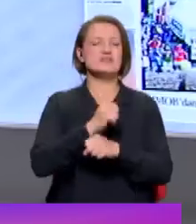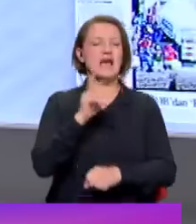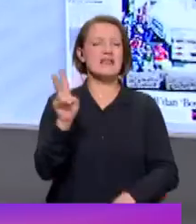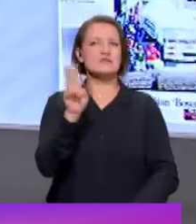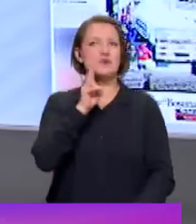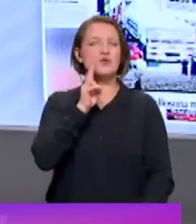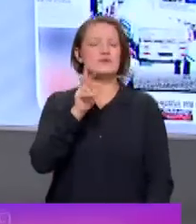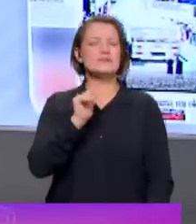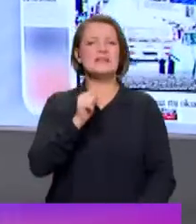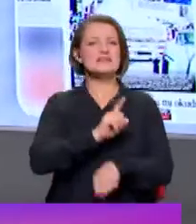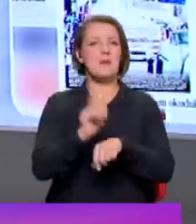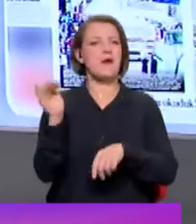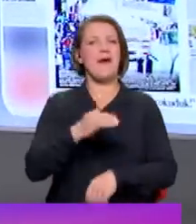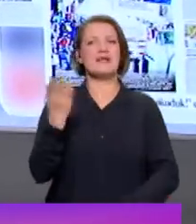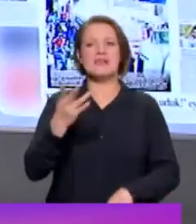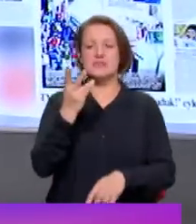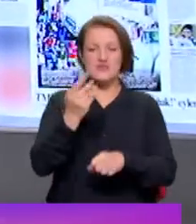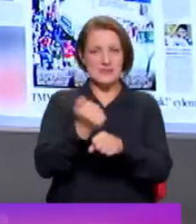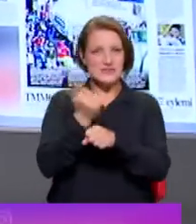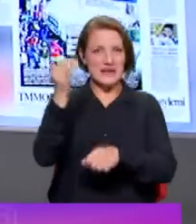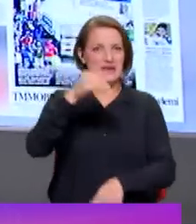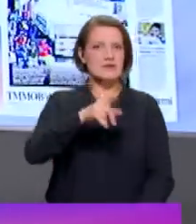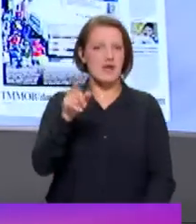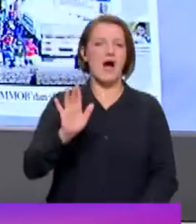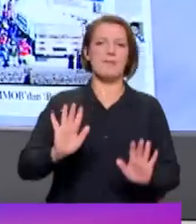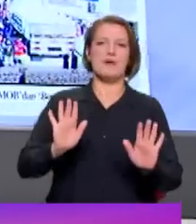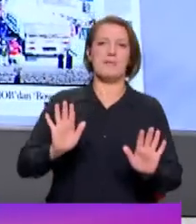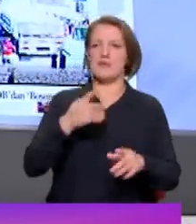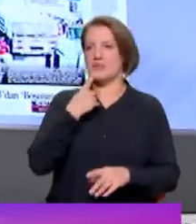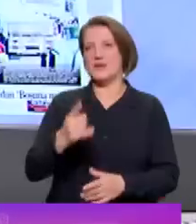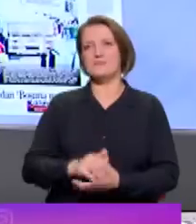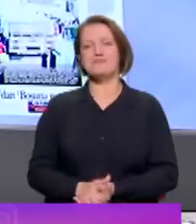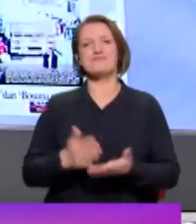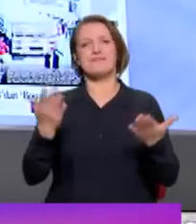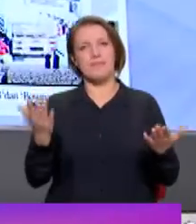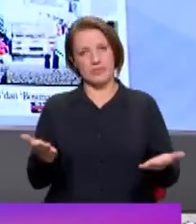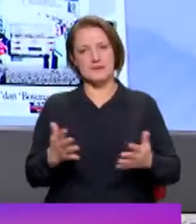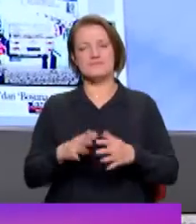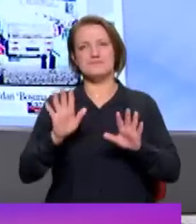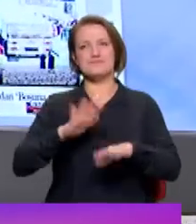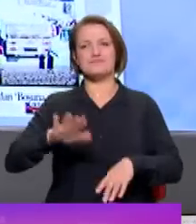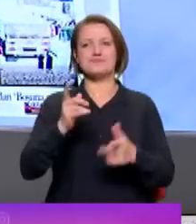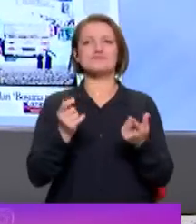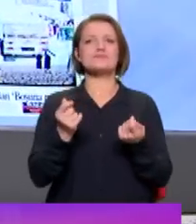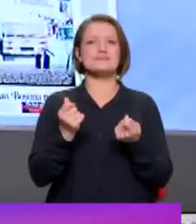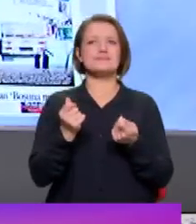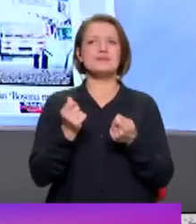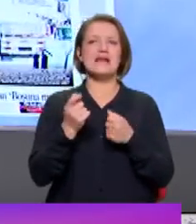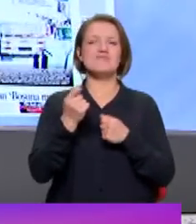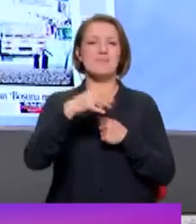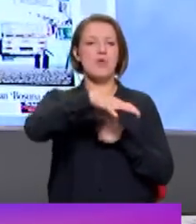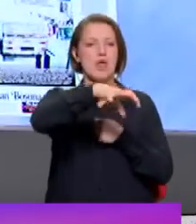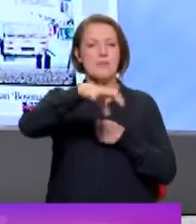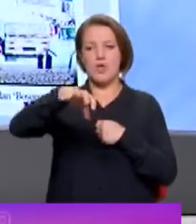zaman geldiniz Fersan Bey Demek ki bir de nişant taşına gelseniz aman aman diyeyim size Ama tabii ki bütün fiyatlar